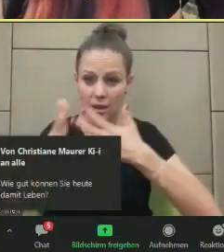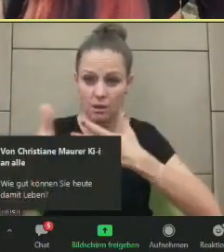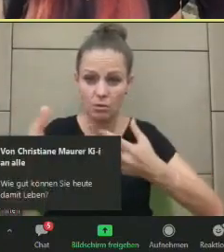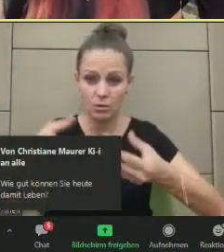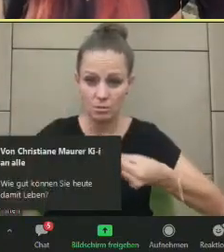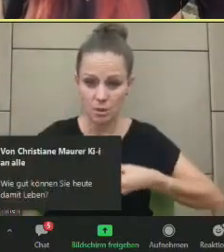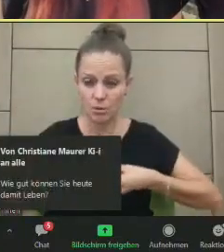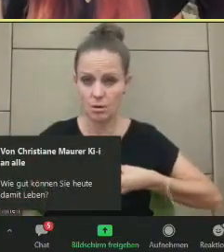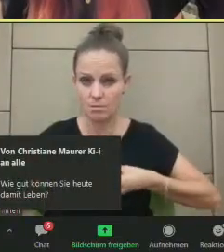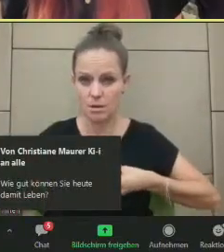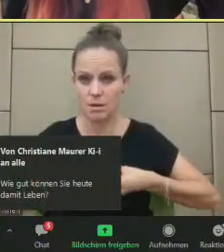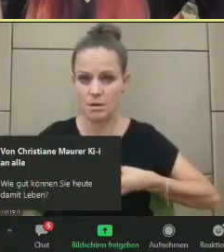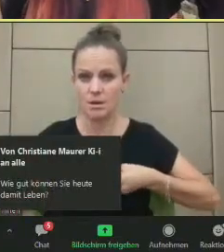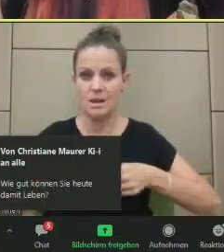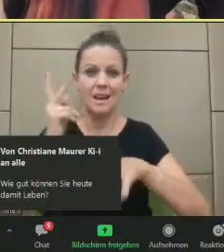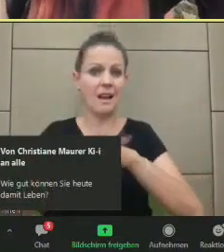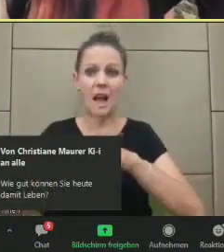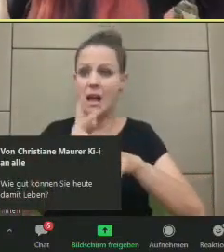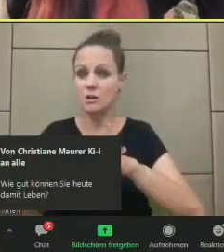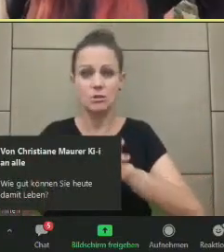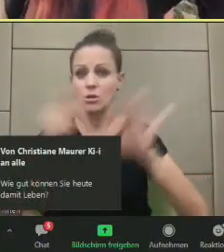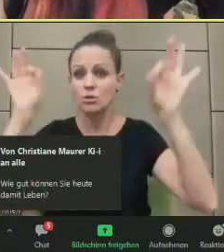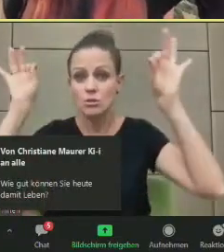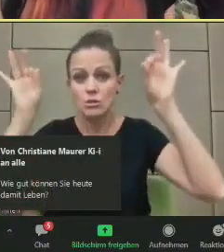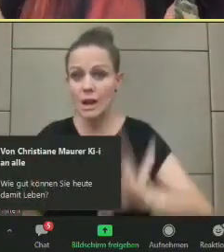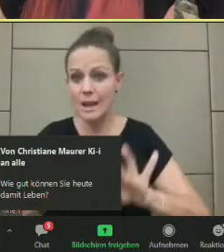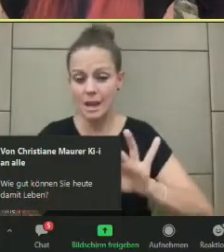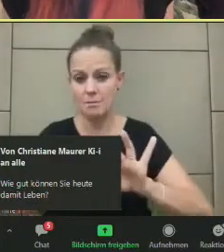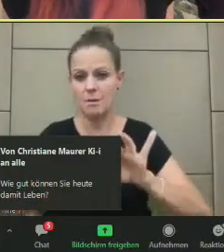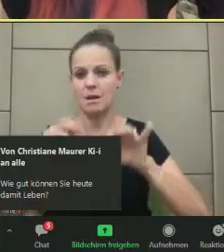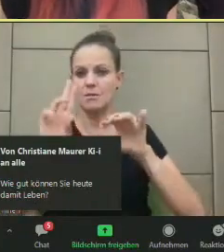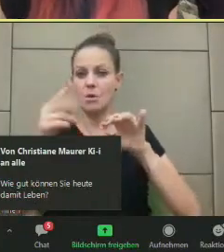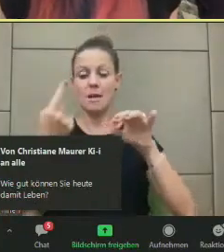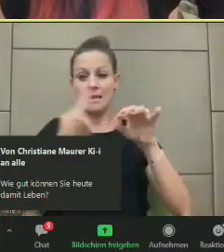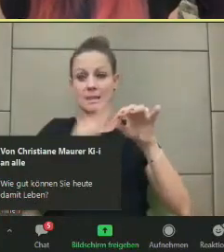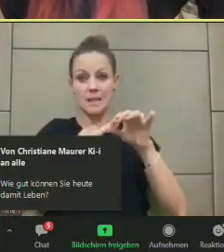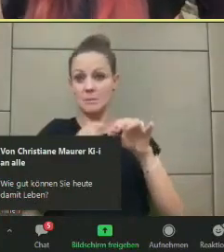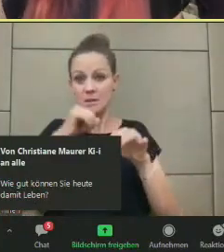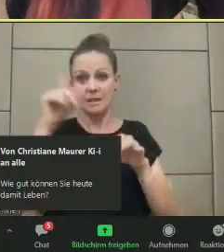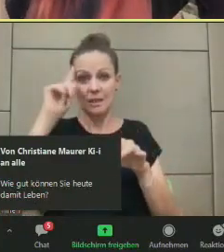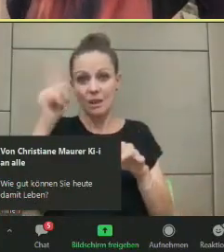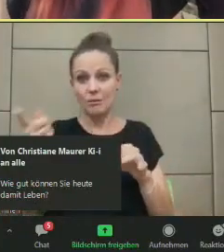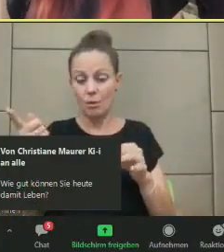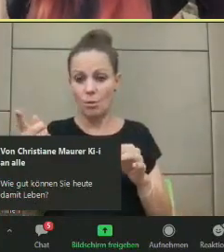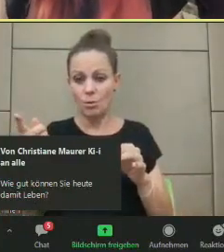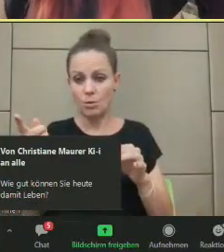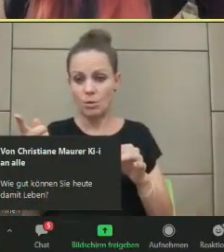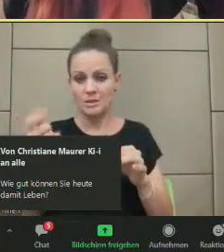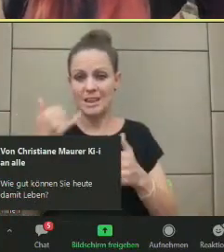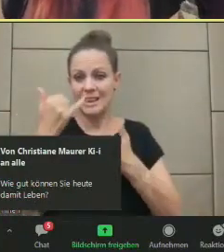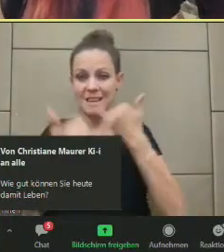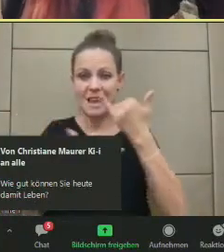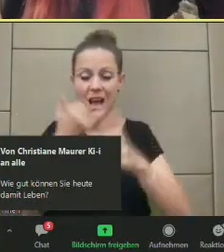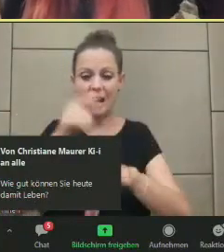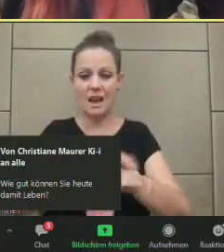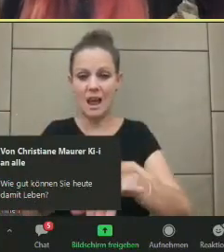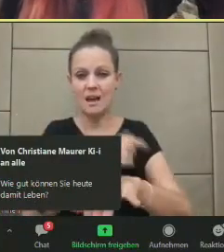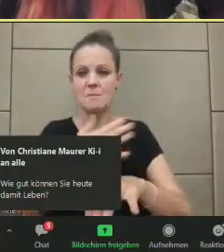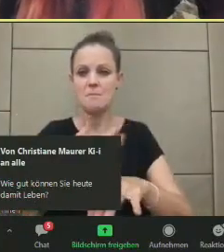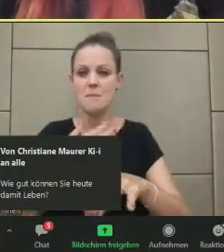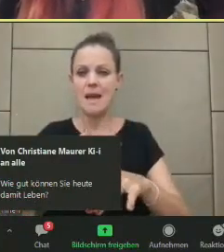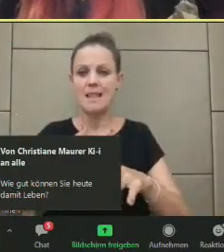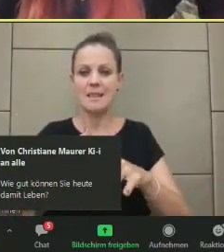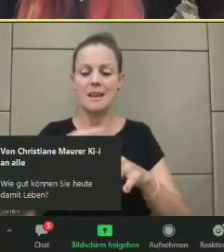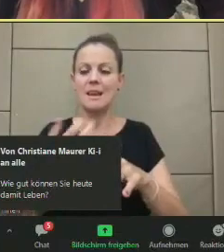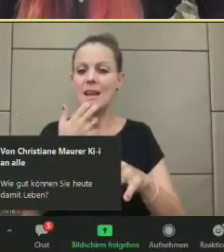schon viel, viel schlimmer, weil ich habe den Fehler gemacht, dass ich wusste es ja nicht besser. Ich habe über Jahre lang meine Energiereserven